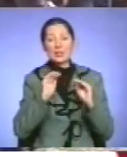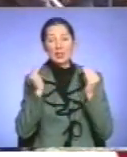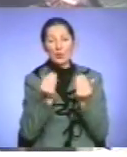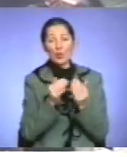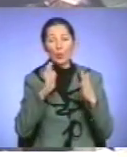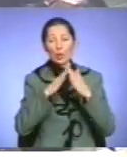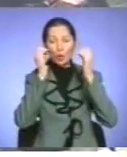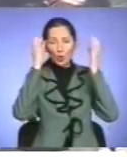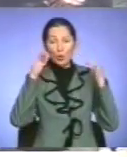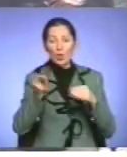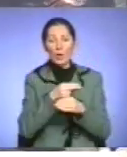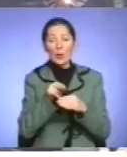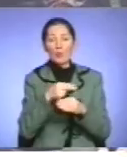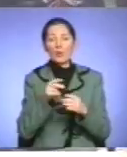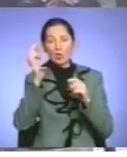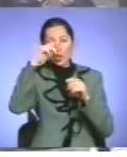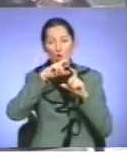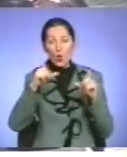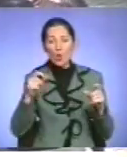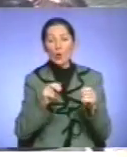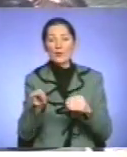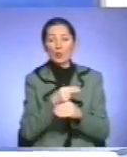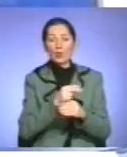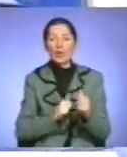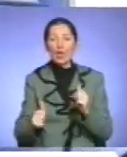школу і відремонтувати об'їзну дорогу.